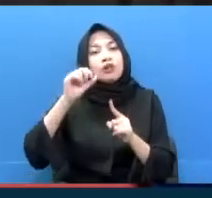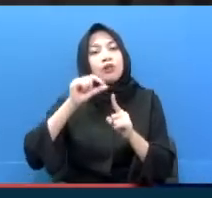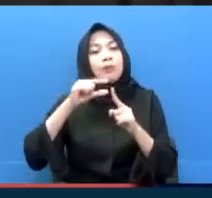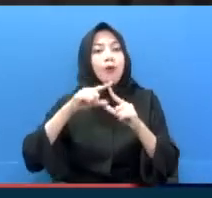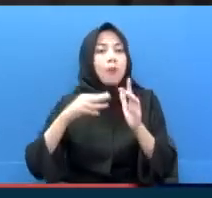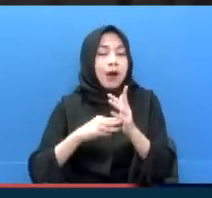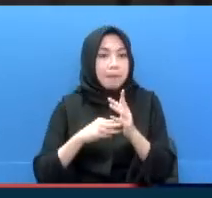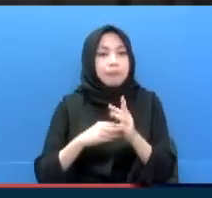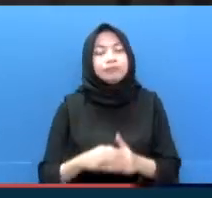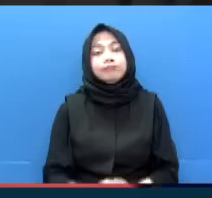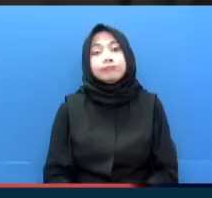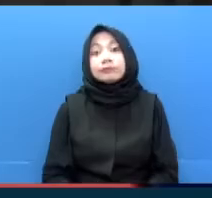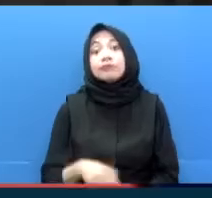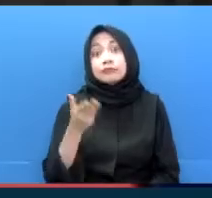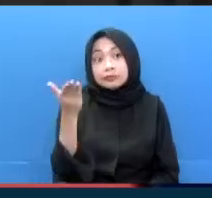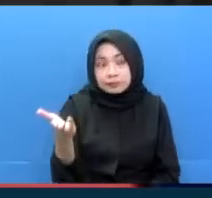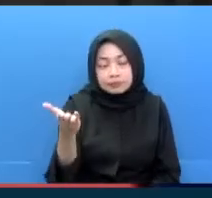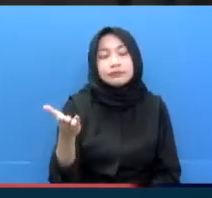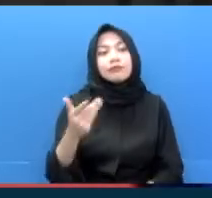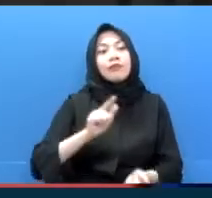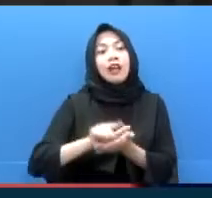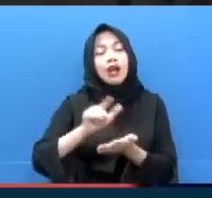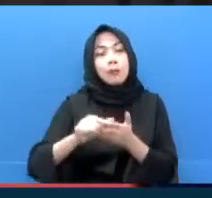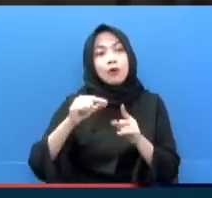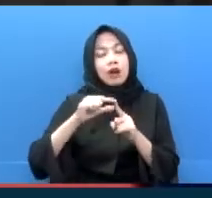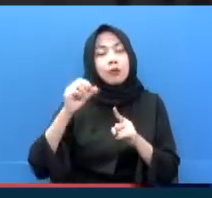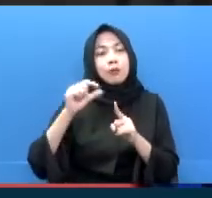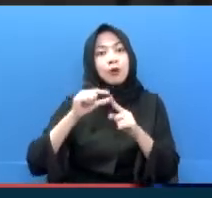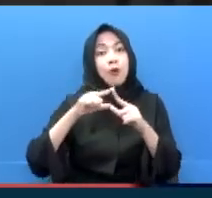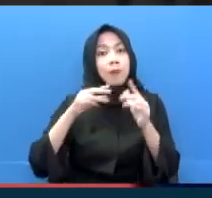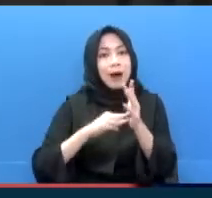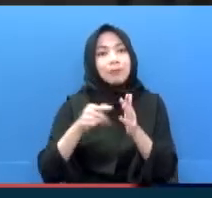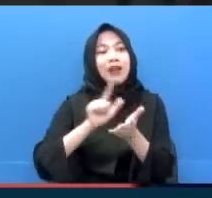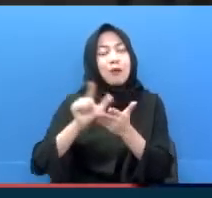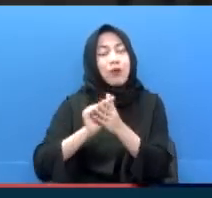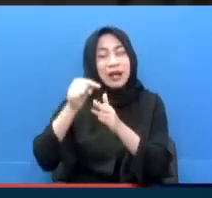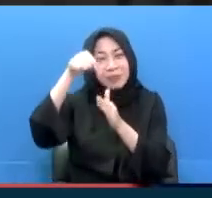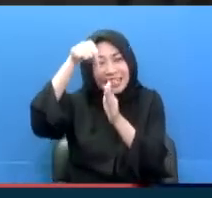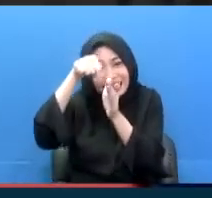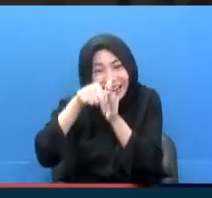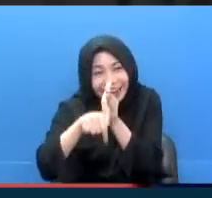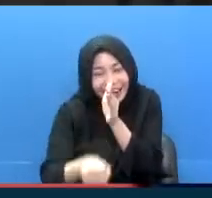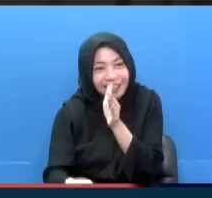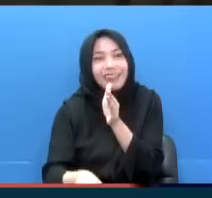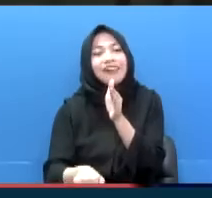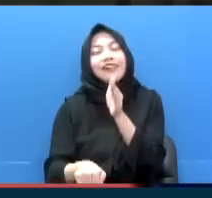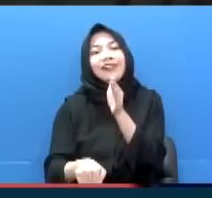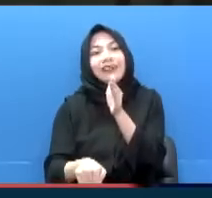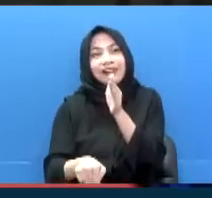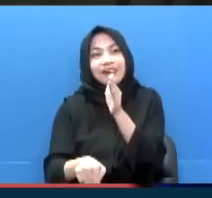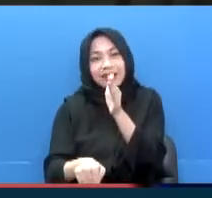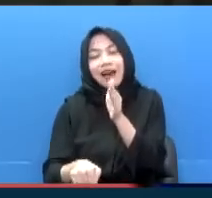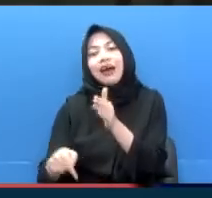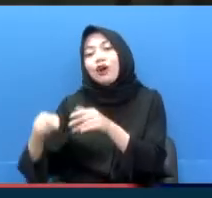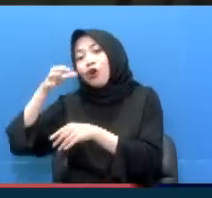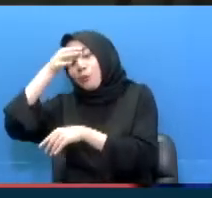di Propam apa lagi laporan anda dalam arti yang mungkin bisa didetailkan Apakah ini terkait dengan mungkin ada tindak pidana